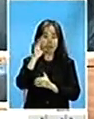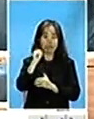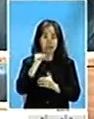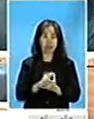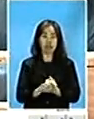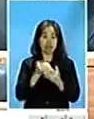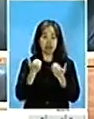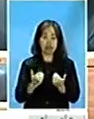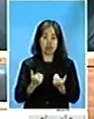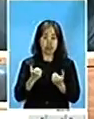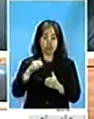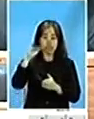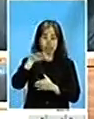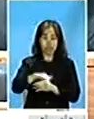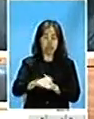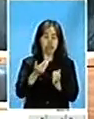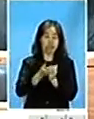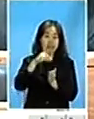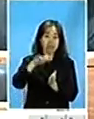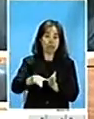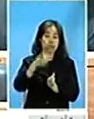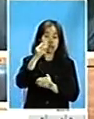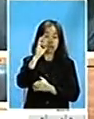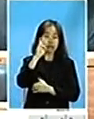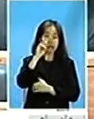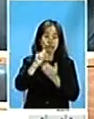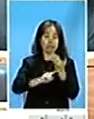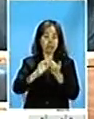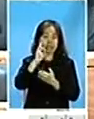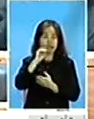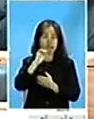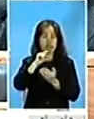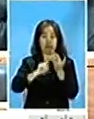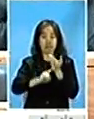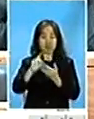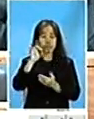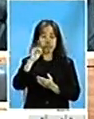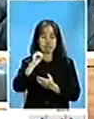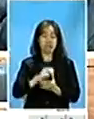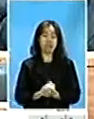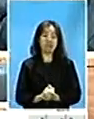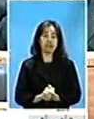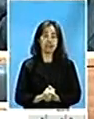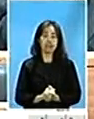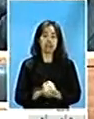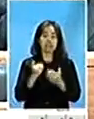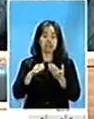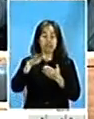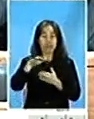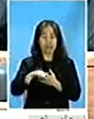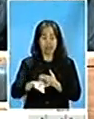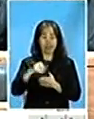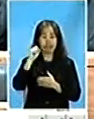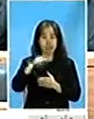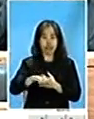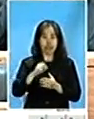ทแต่ตอนนี้เหลือเท่าไหร่ครับท่านประธาน70บาท80บาทครับเพราะฉะนั้นลดลงอย่างแน่นอน